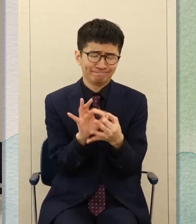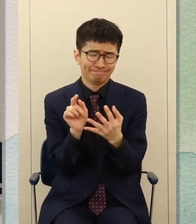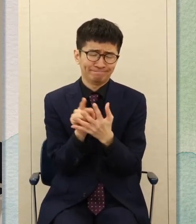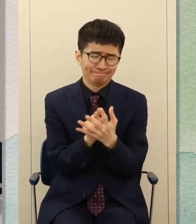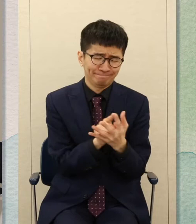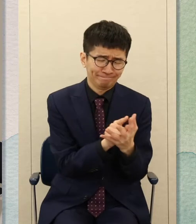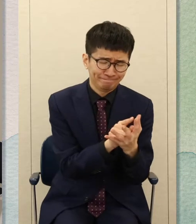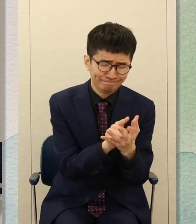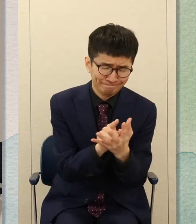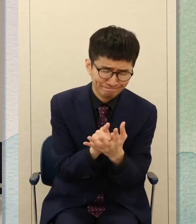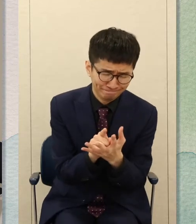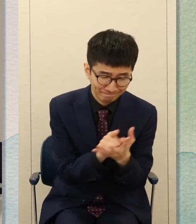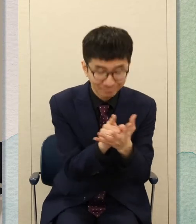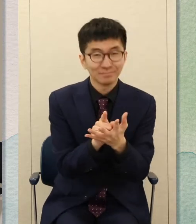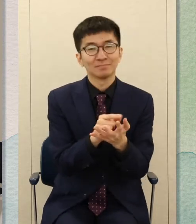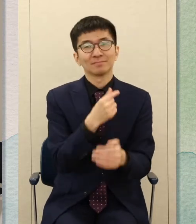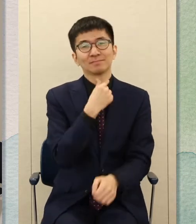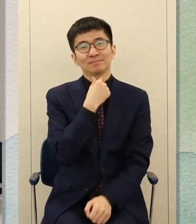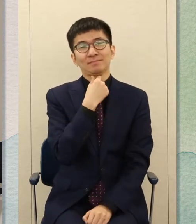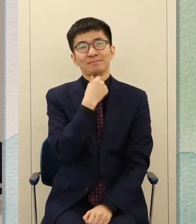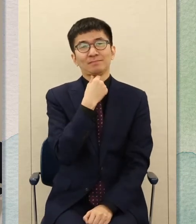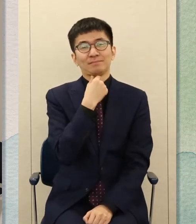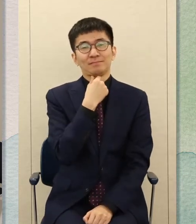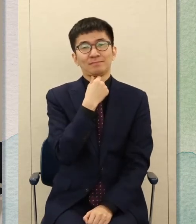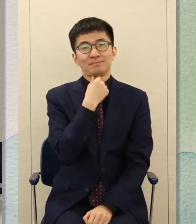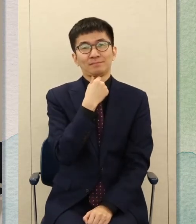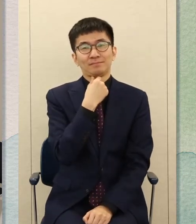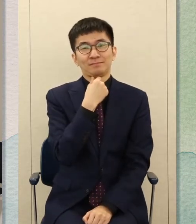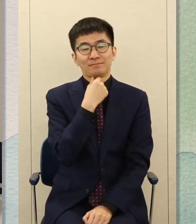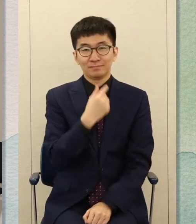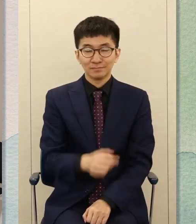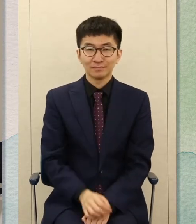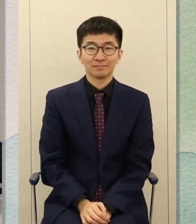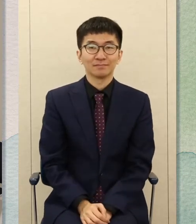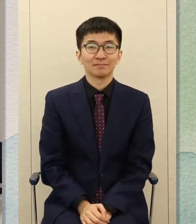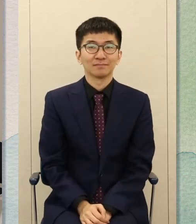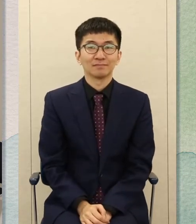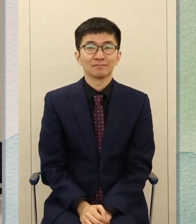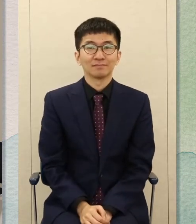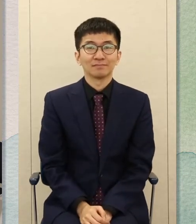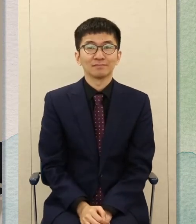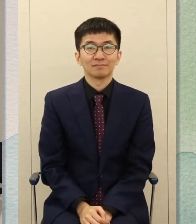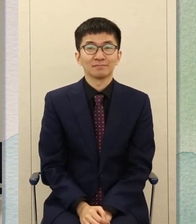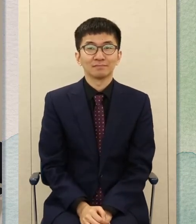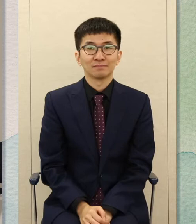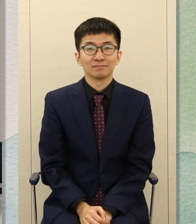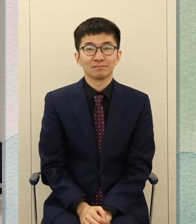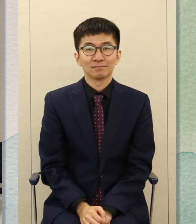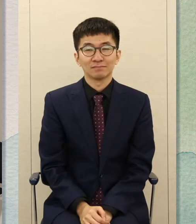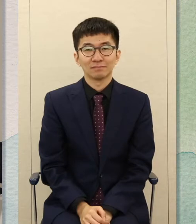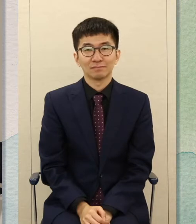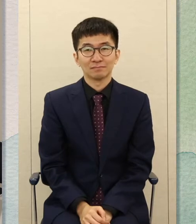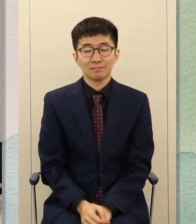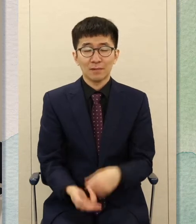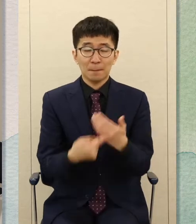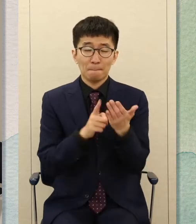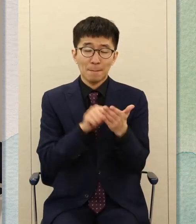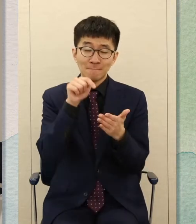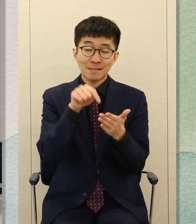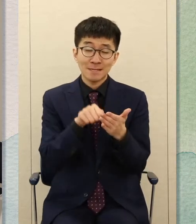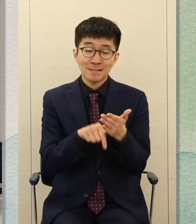서로 손목을 맞잡는 그런 모임을 만들고 싶다. 그렇게 깊은